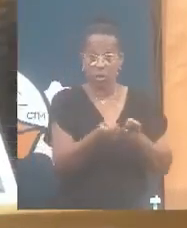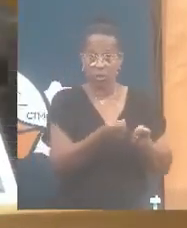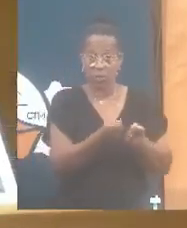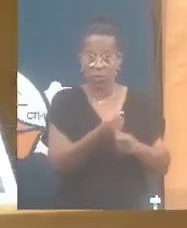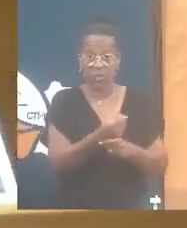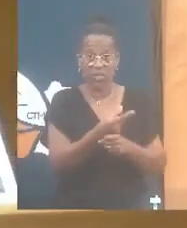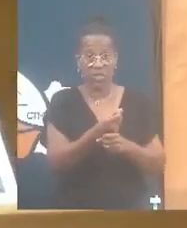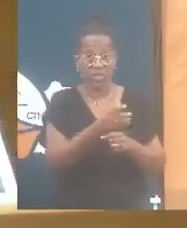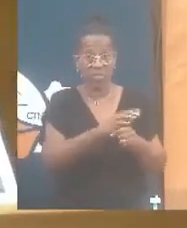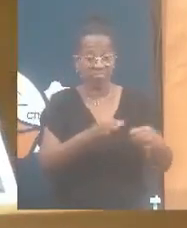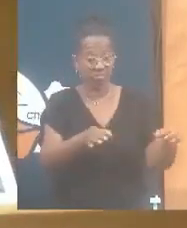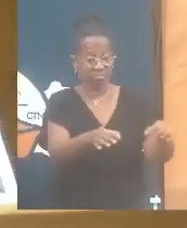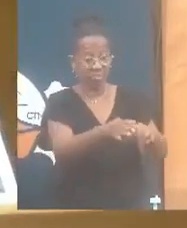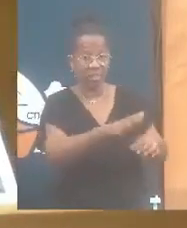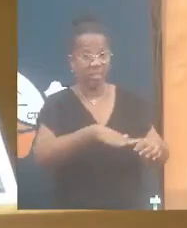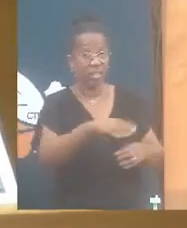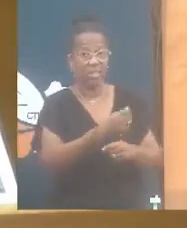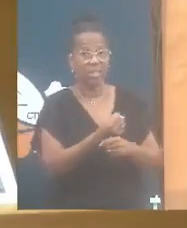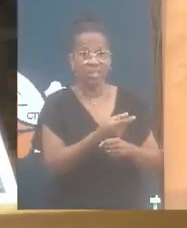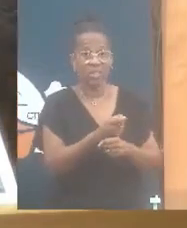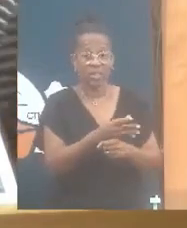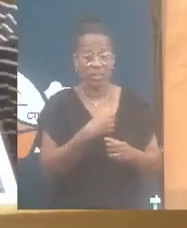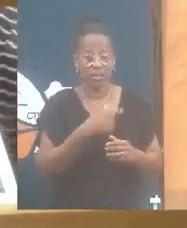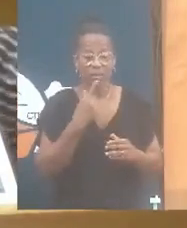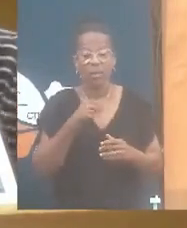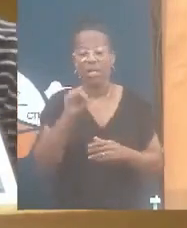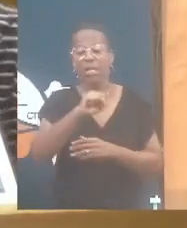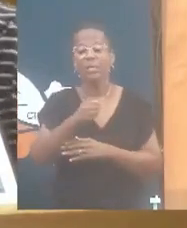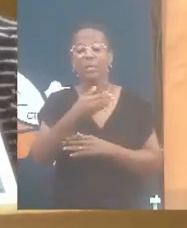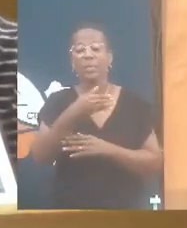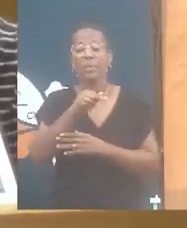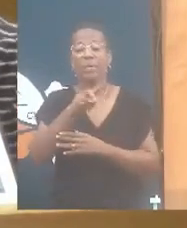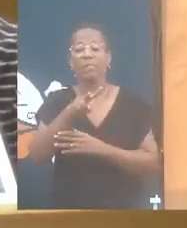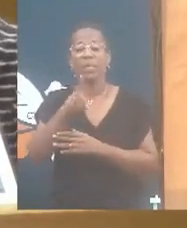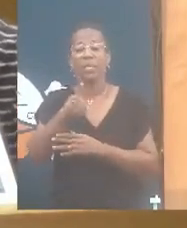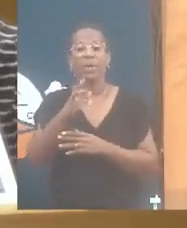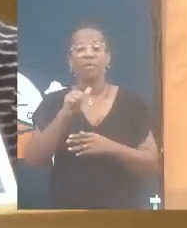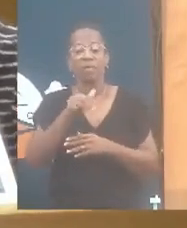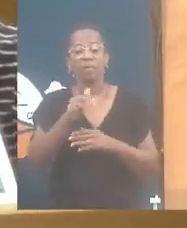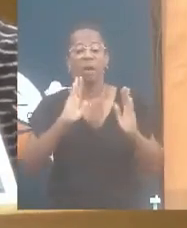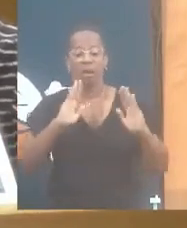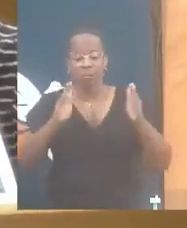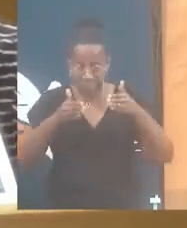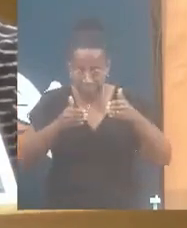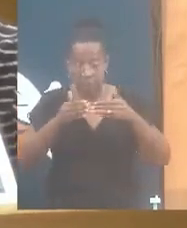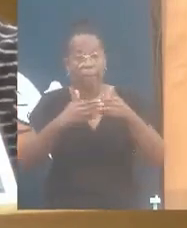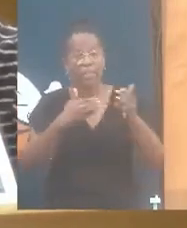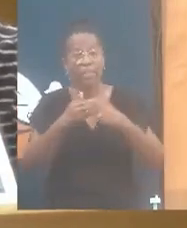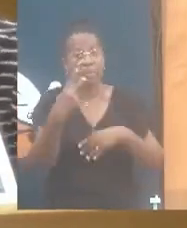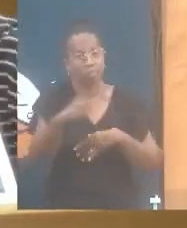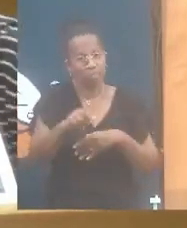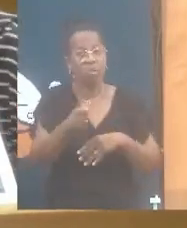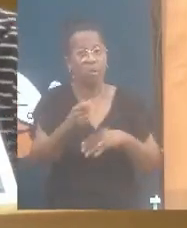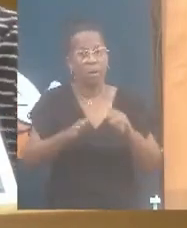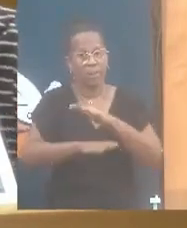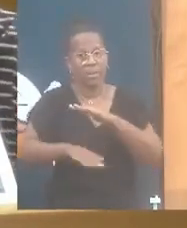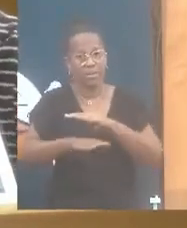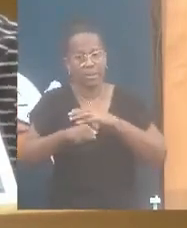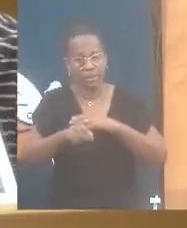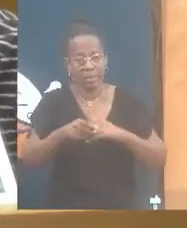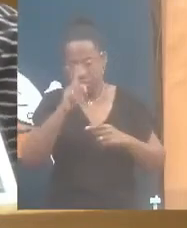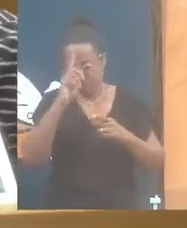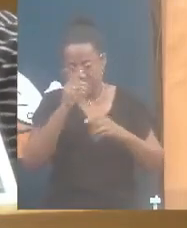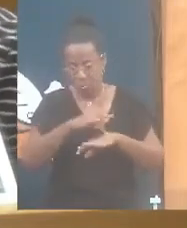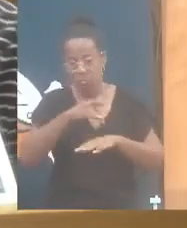Donc, le SMDVD va se concentrer sur le cœur de son métier, qui était donc défini dans le